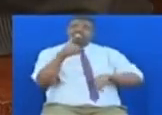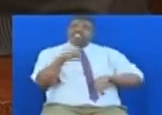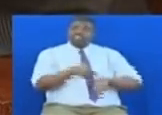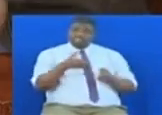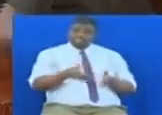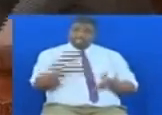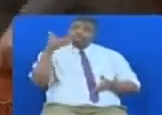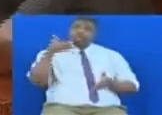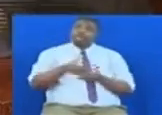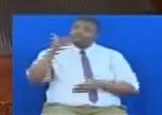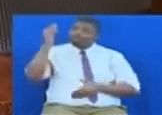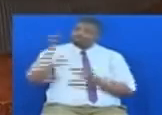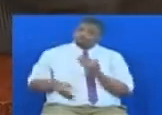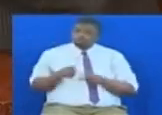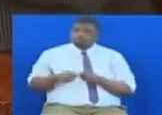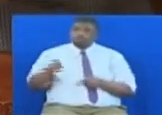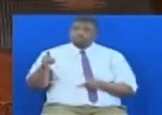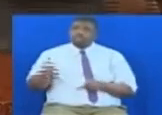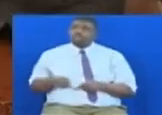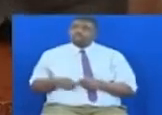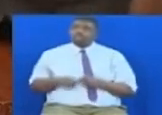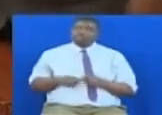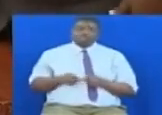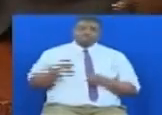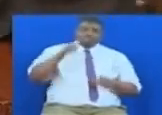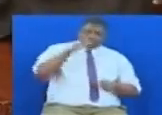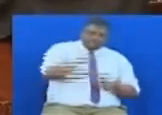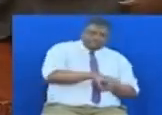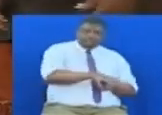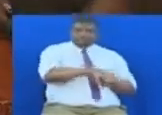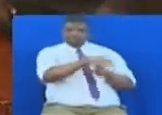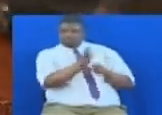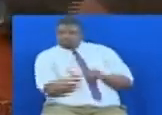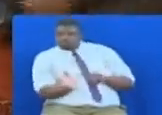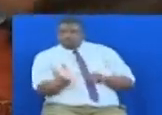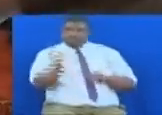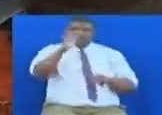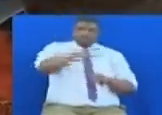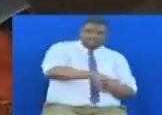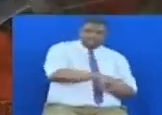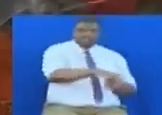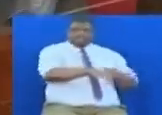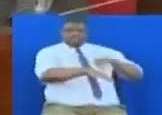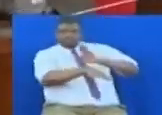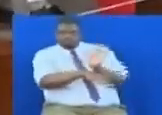mwisho. Bafunika, bafunua mpaka ngoma ieleweke. Asante sana mwenyekiti.